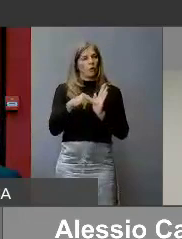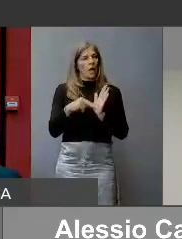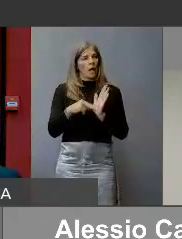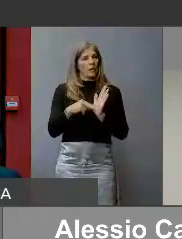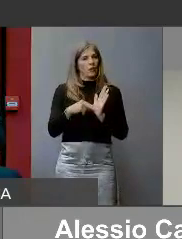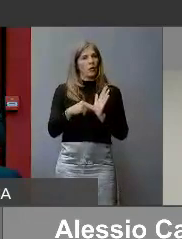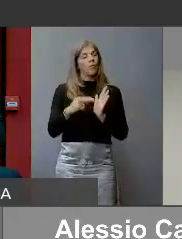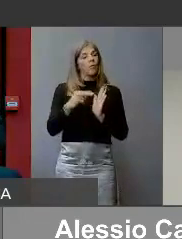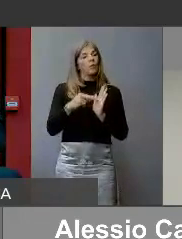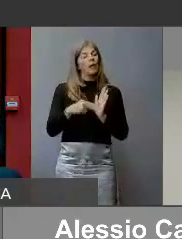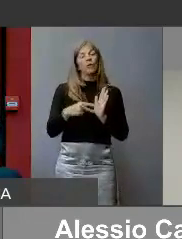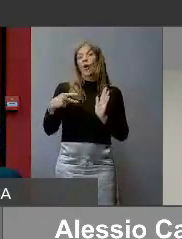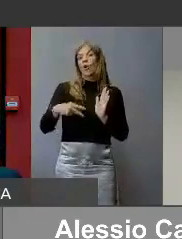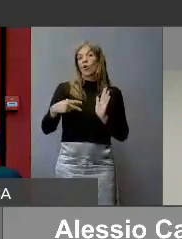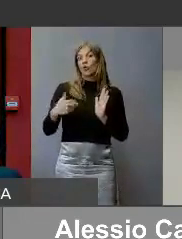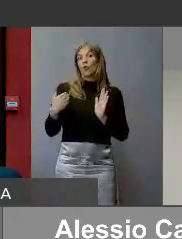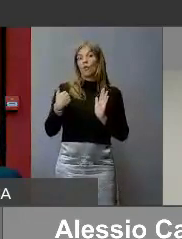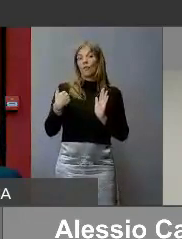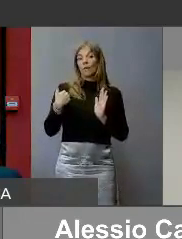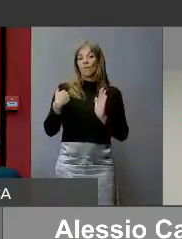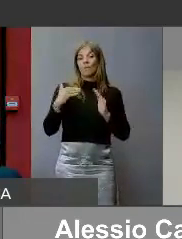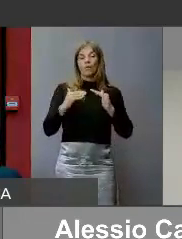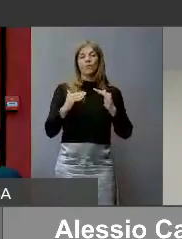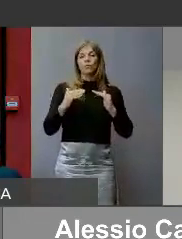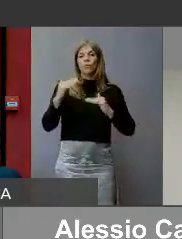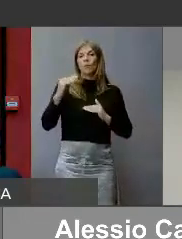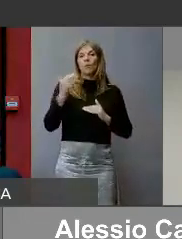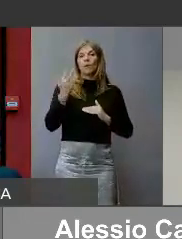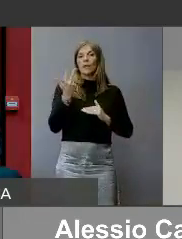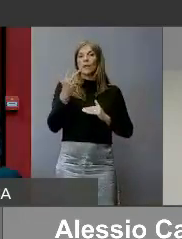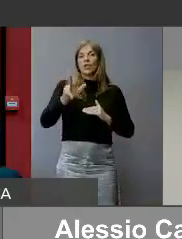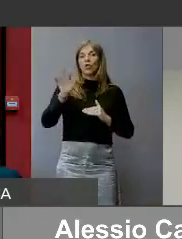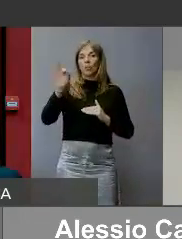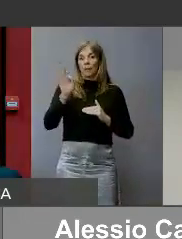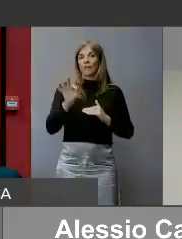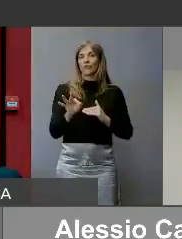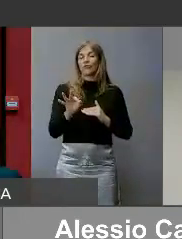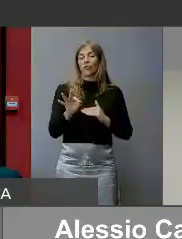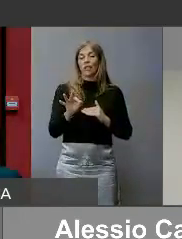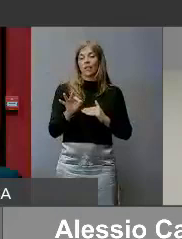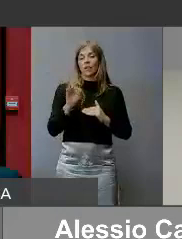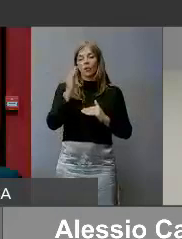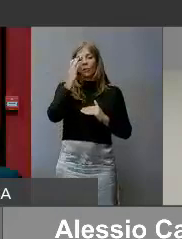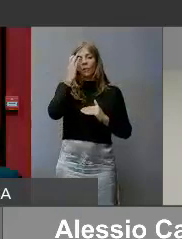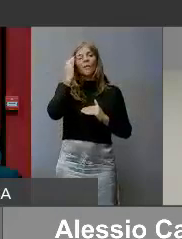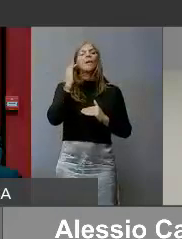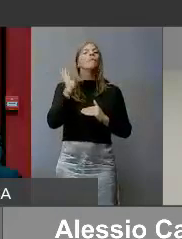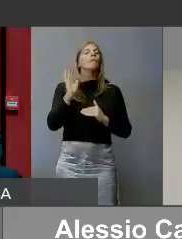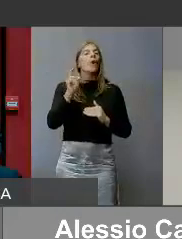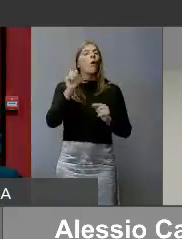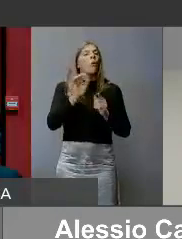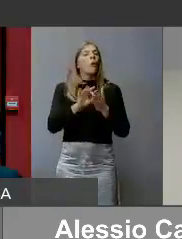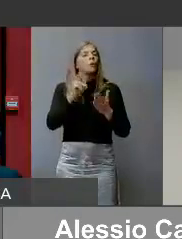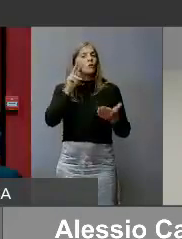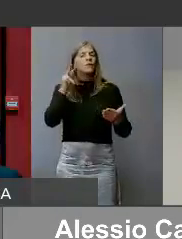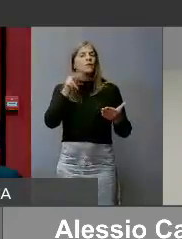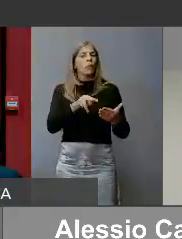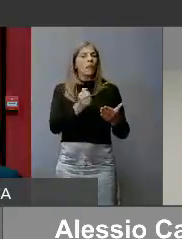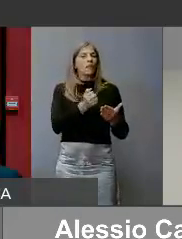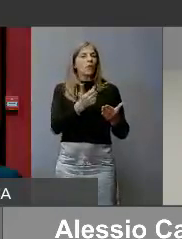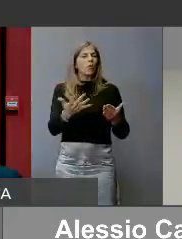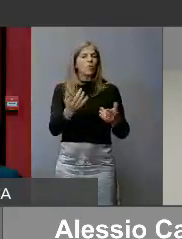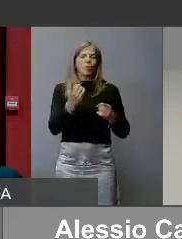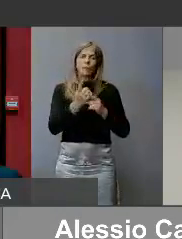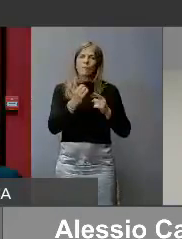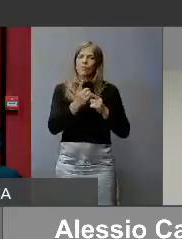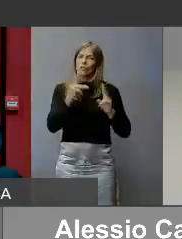novembre che è un dato che supera il 38 per cento però quando si guardano i numeri bisogna realizzarli e bisogna